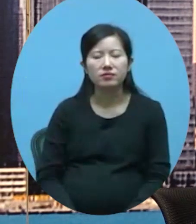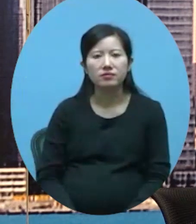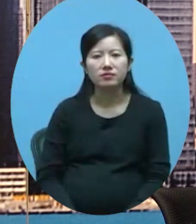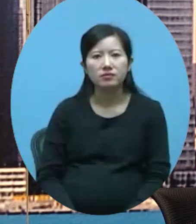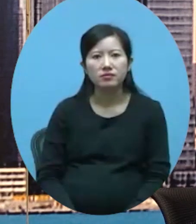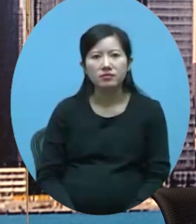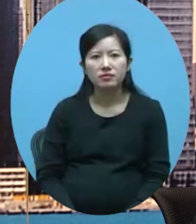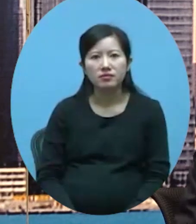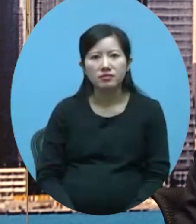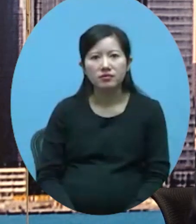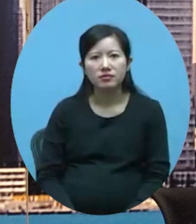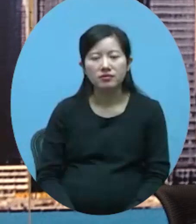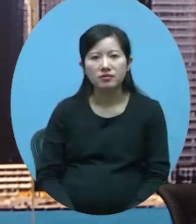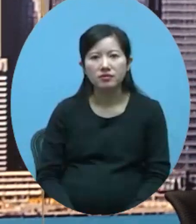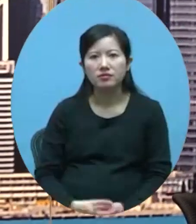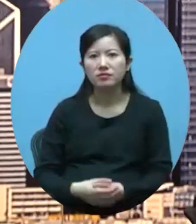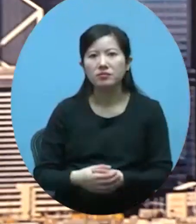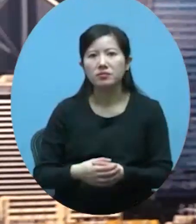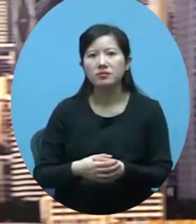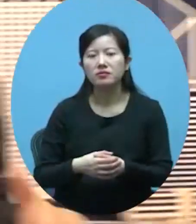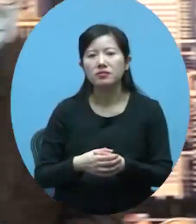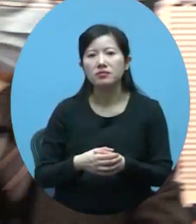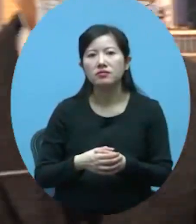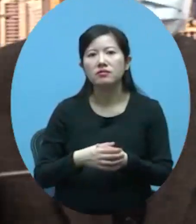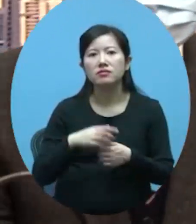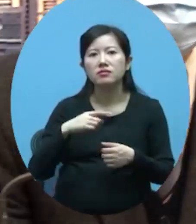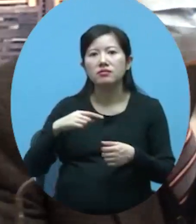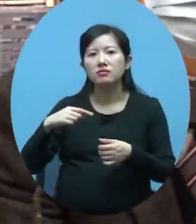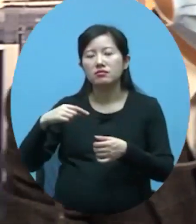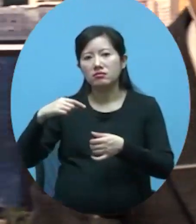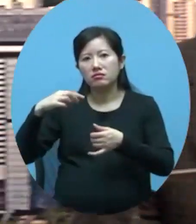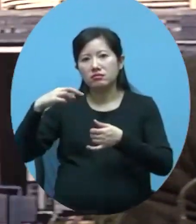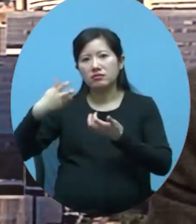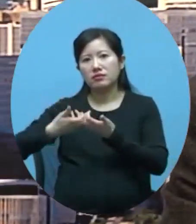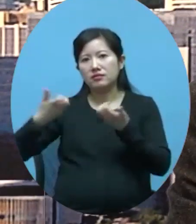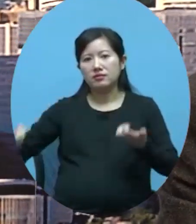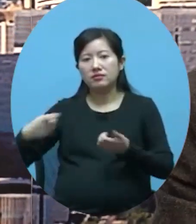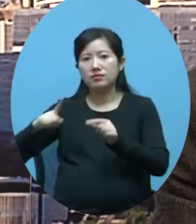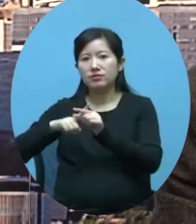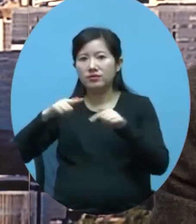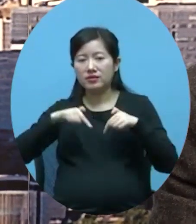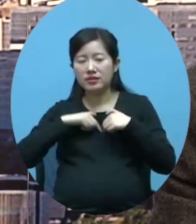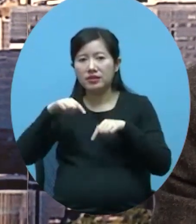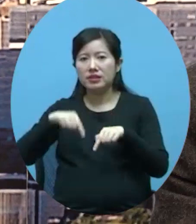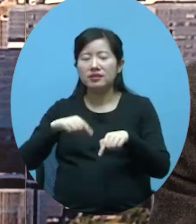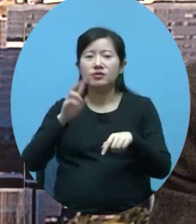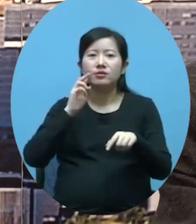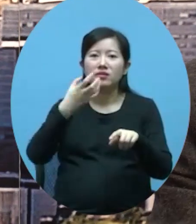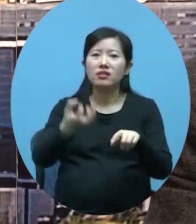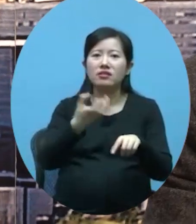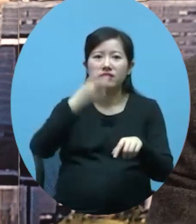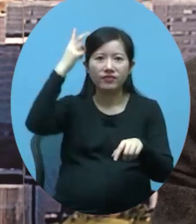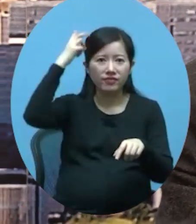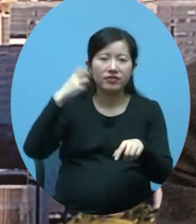剛才還有一個問題關於那個檢疫的中心譬如洋邨這個的使用我想又再